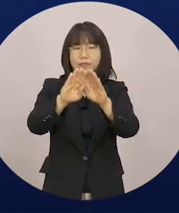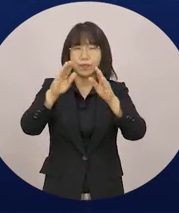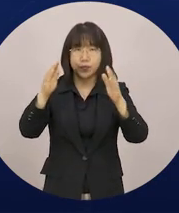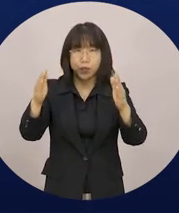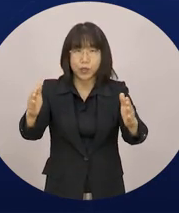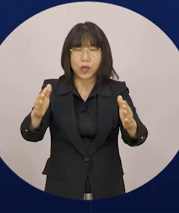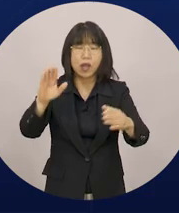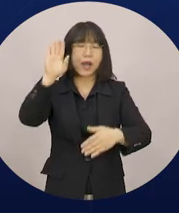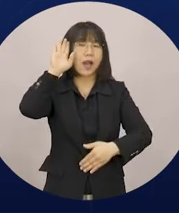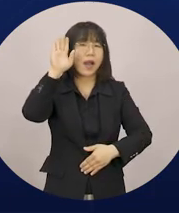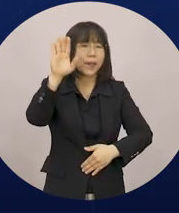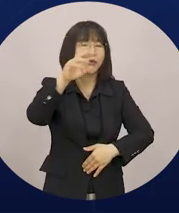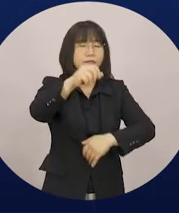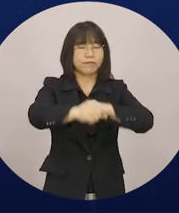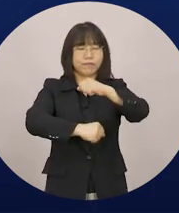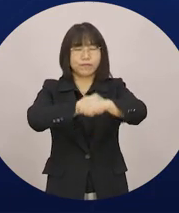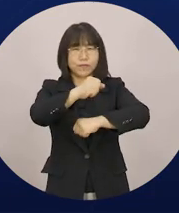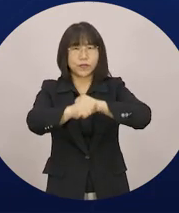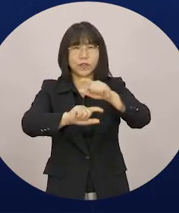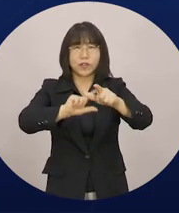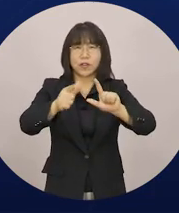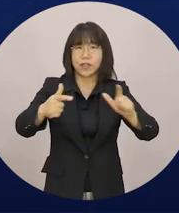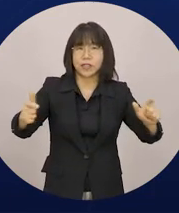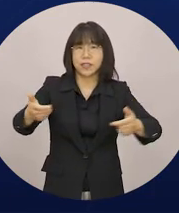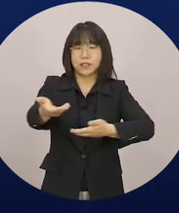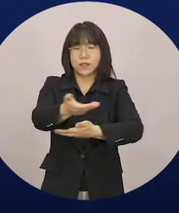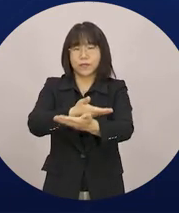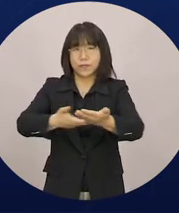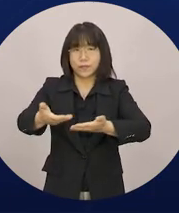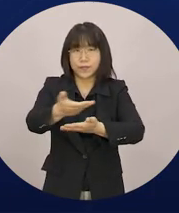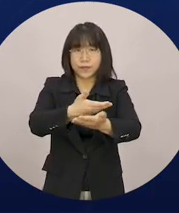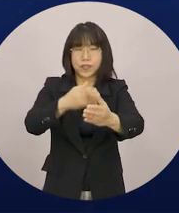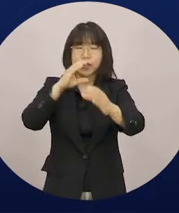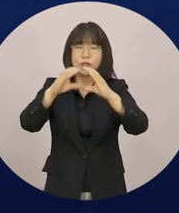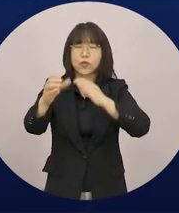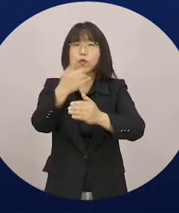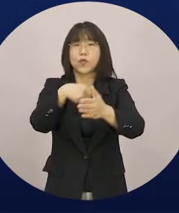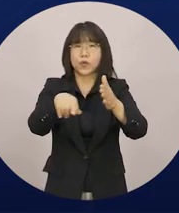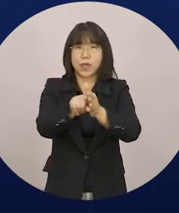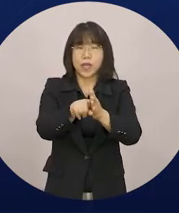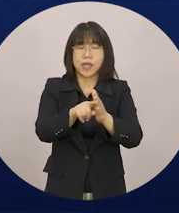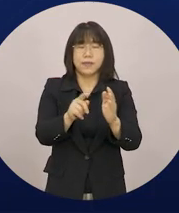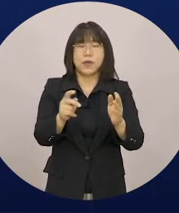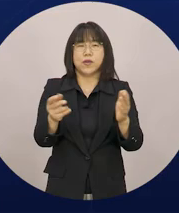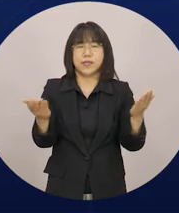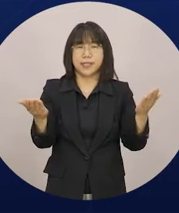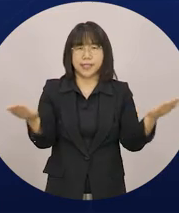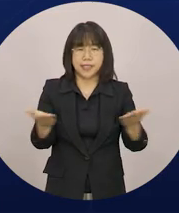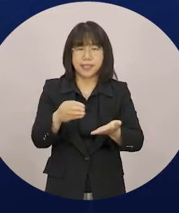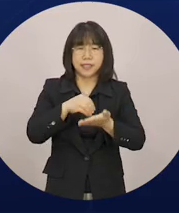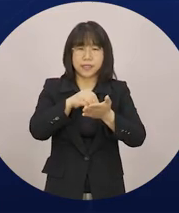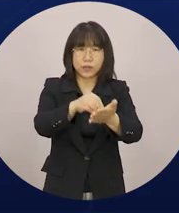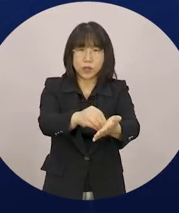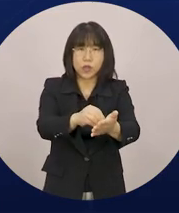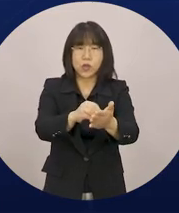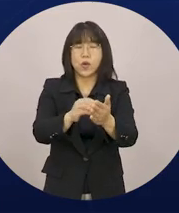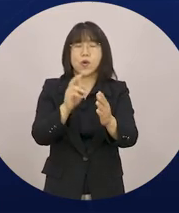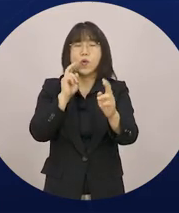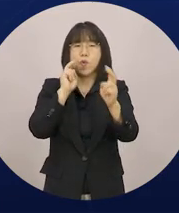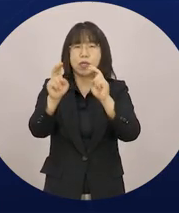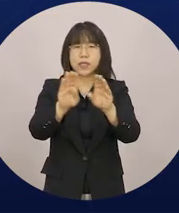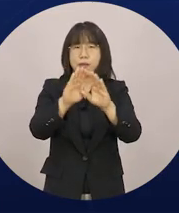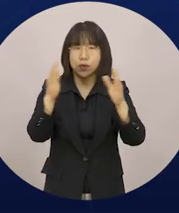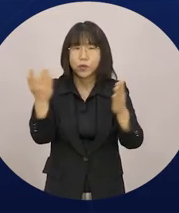청 혀는 앞으로 자유로운 교류와 소통을 바탕으로 취업과 창업 등 청년들의 원활한 사회 진출을 도울